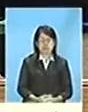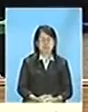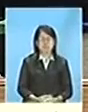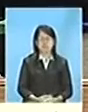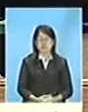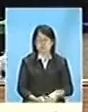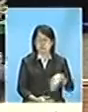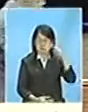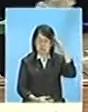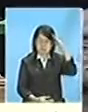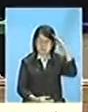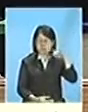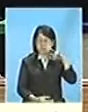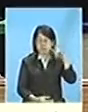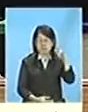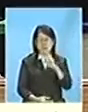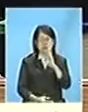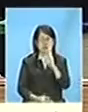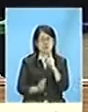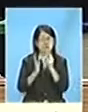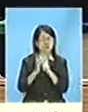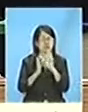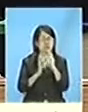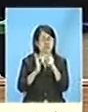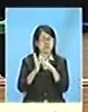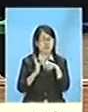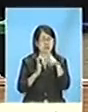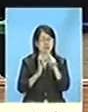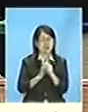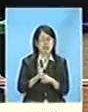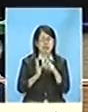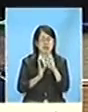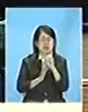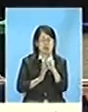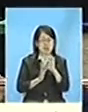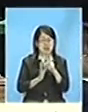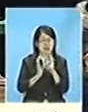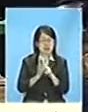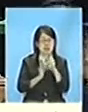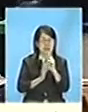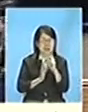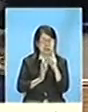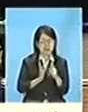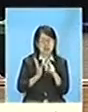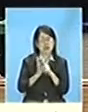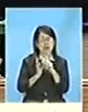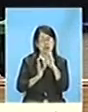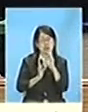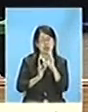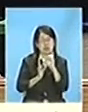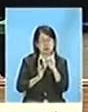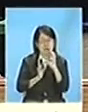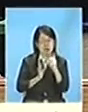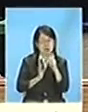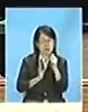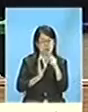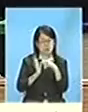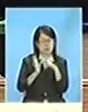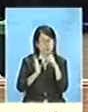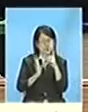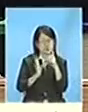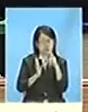ลเอกชูชาติสุขสงวนนายดิเรกถึงฝั่งนายเดชอุดมไกรฤทธิ์ศาสตราจ